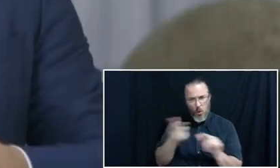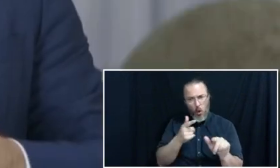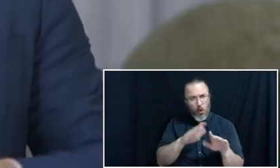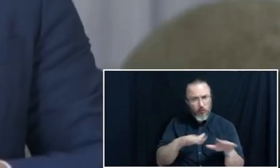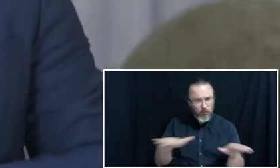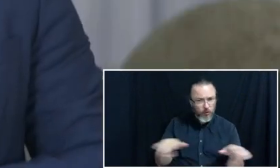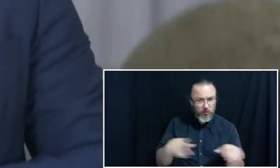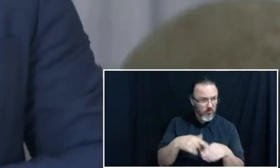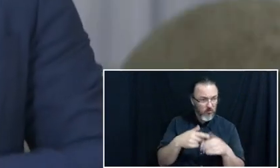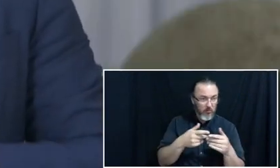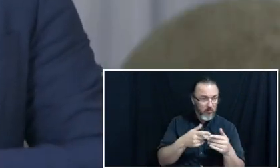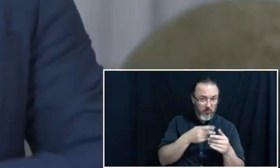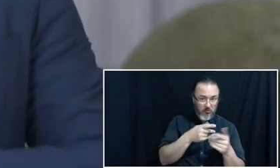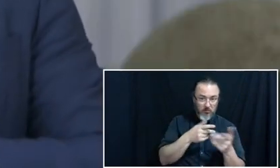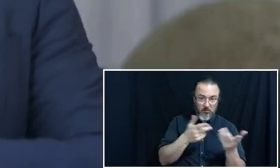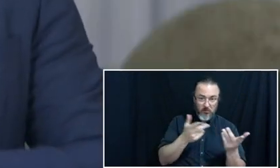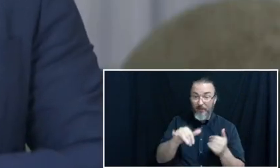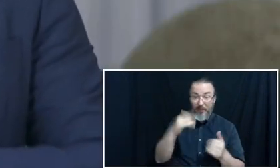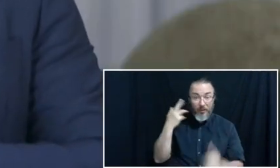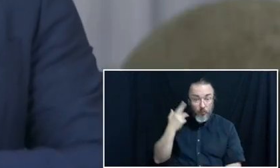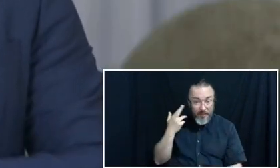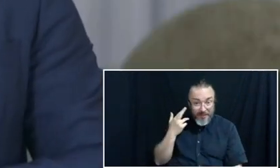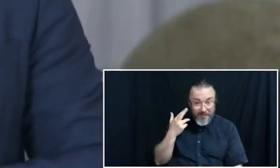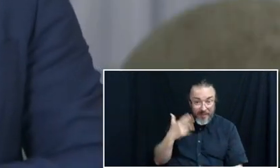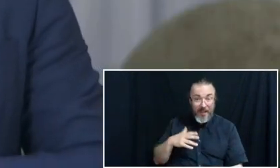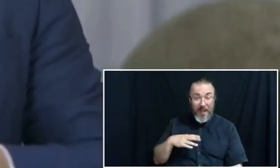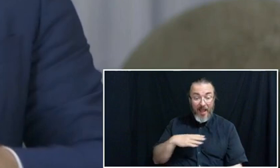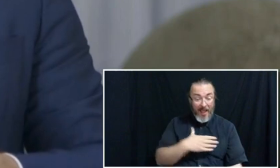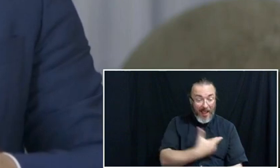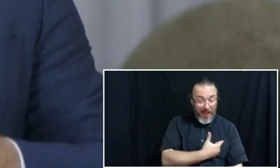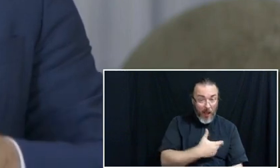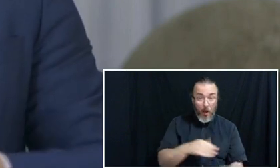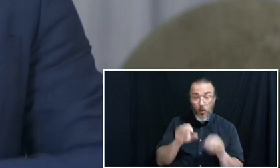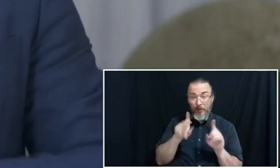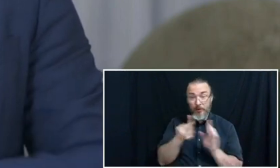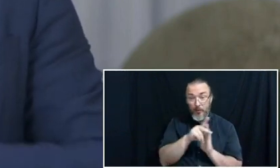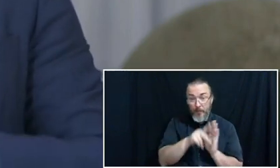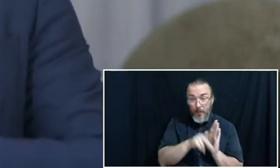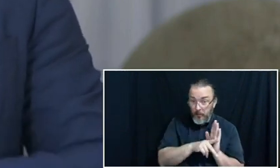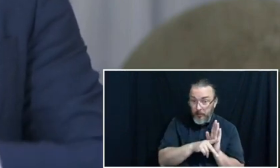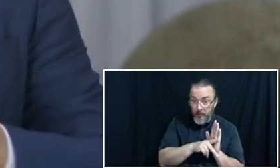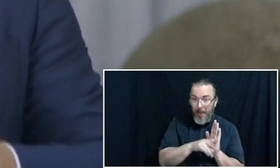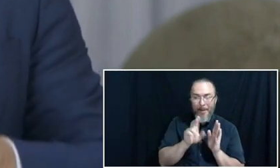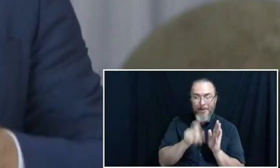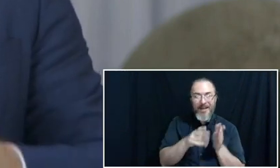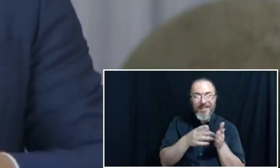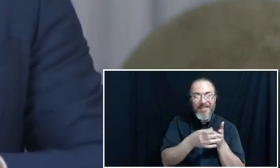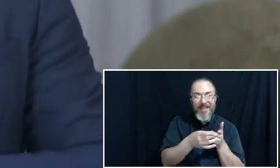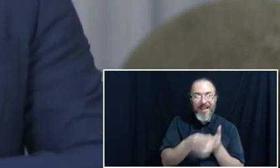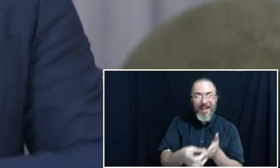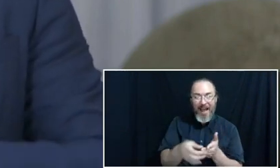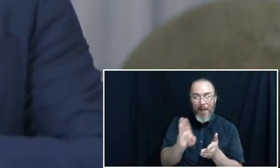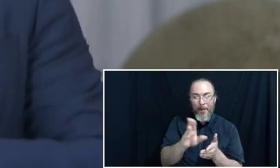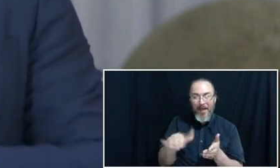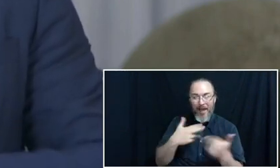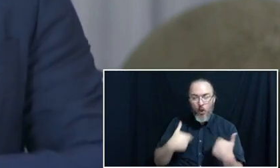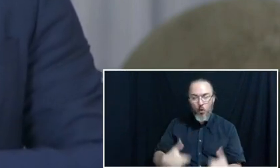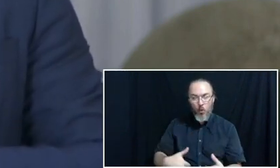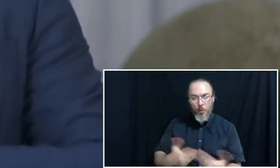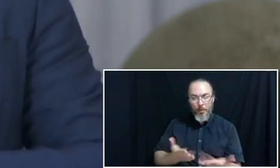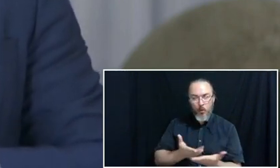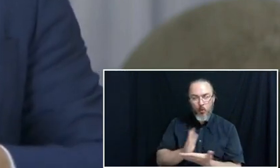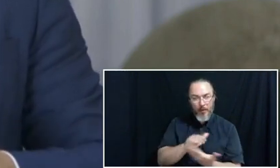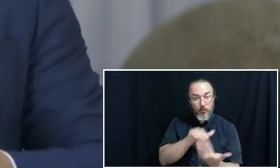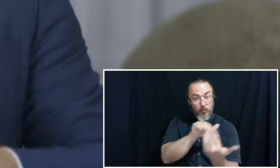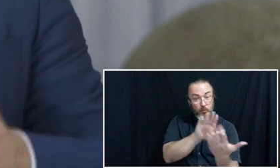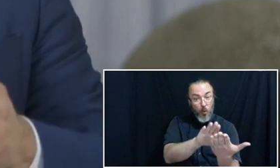politiques éducatives doivent être guidées par une approche fondée sur les droits de la personne, qui s'efforce de réduire les écarts au sein de notre société.